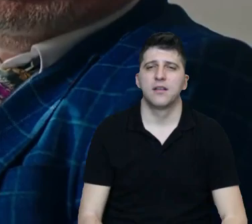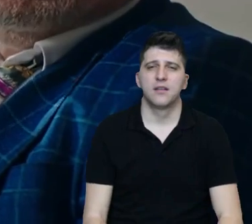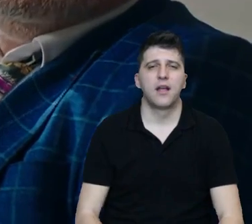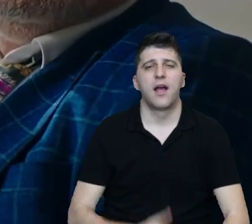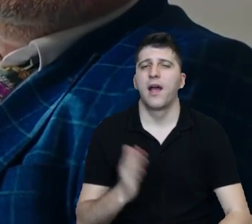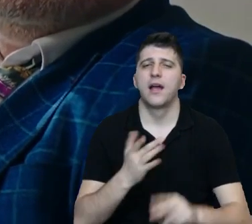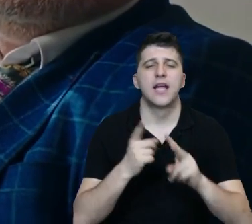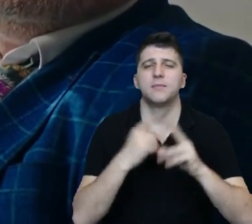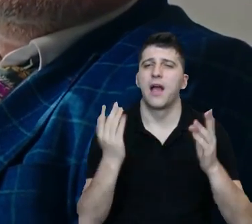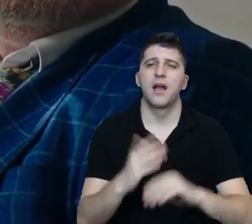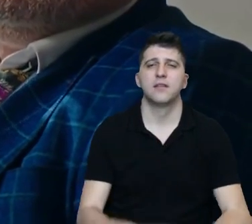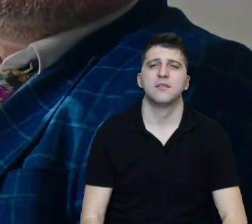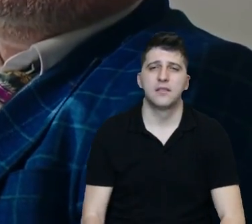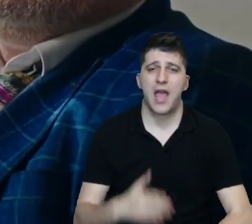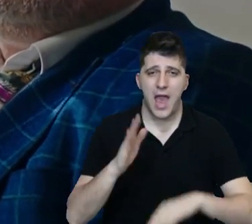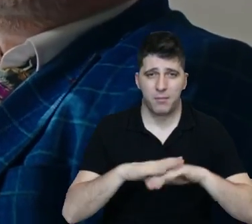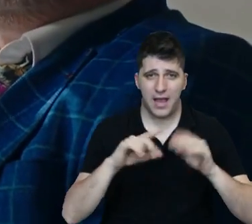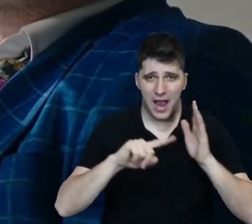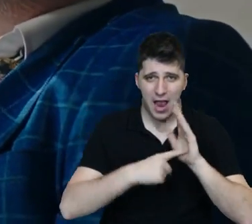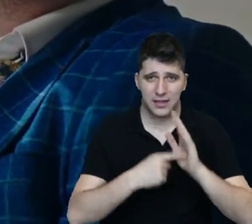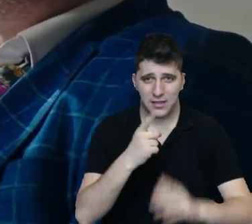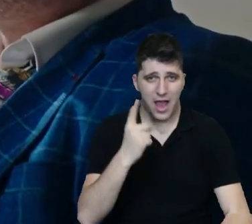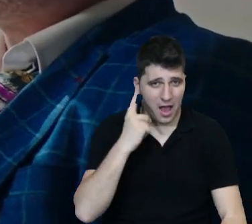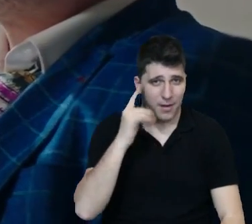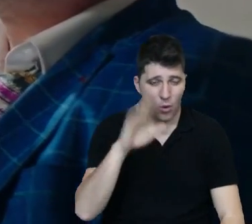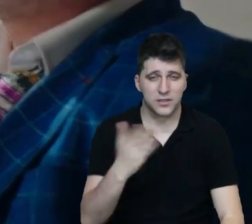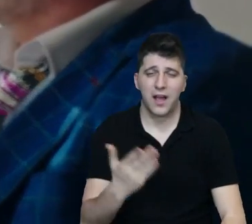Ah Nazmi ya. Elimdeki kanıttan bir haberin